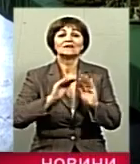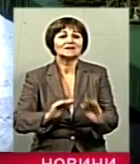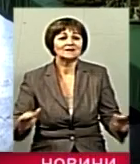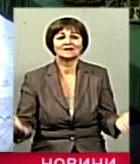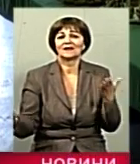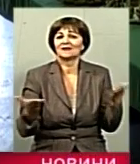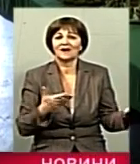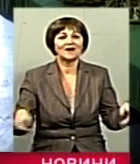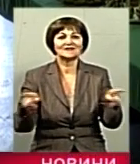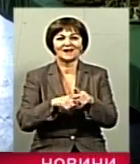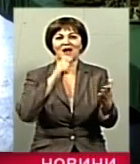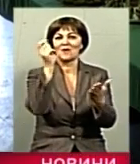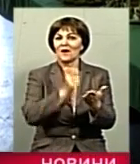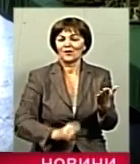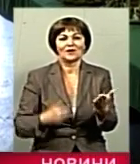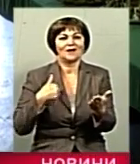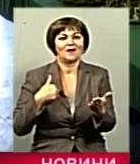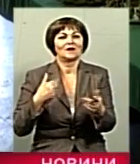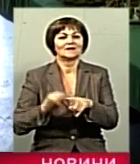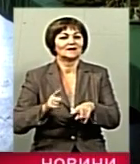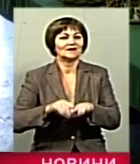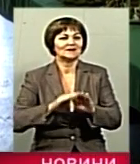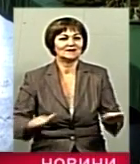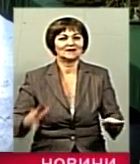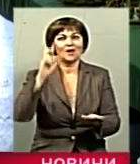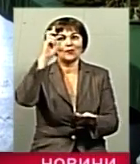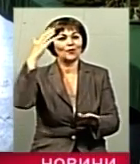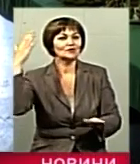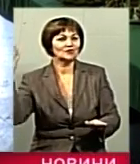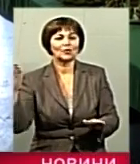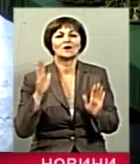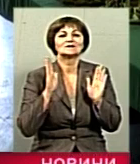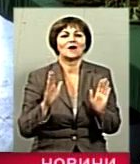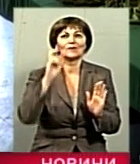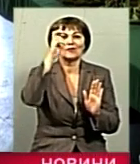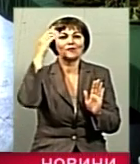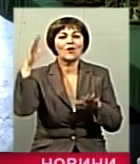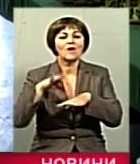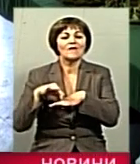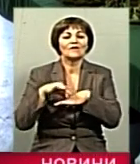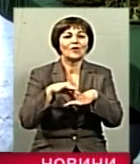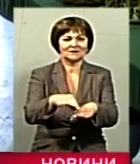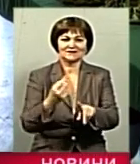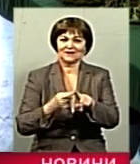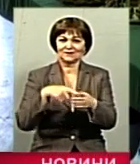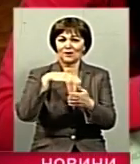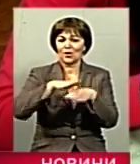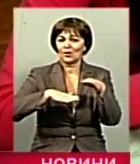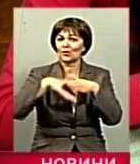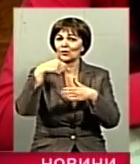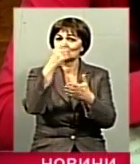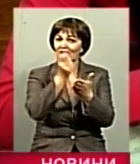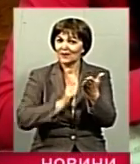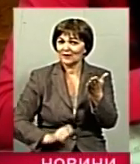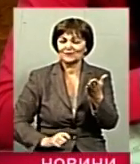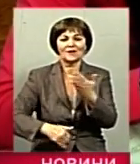творить таке диво, для мене є дитиною Божою, сам Бог водить цим писальцем і цією ручкою.